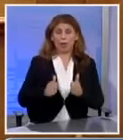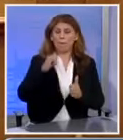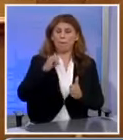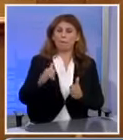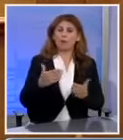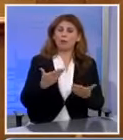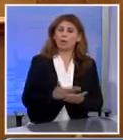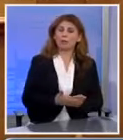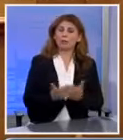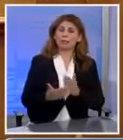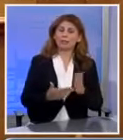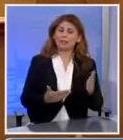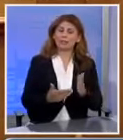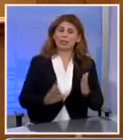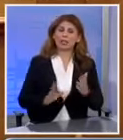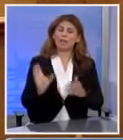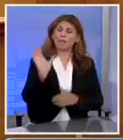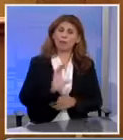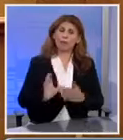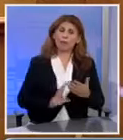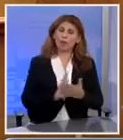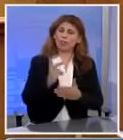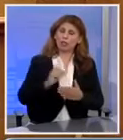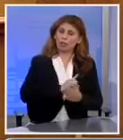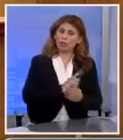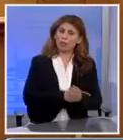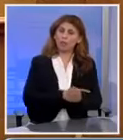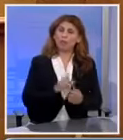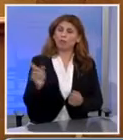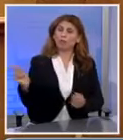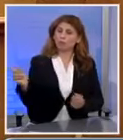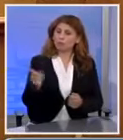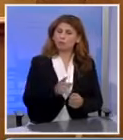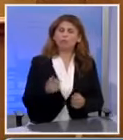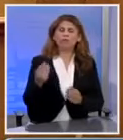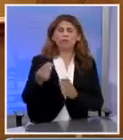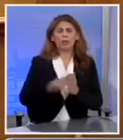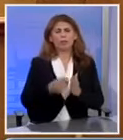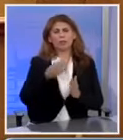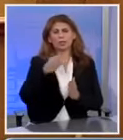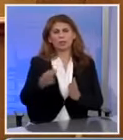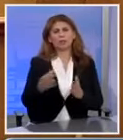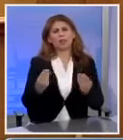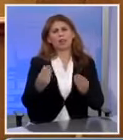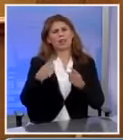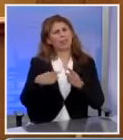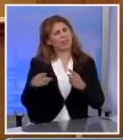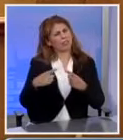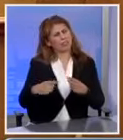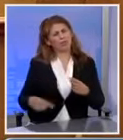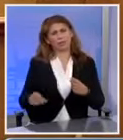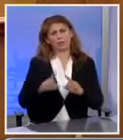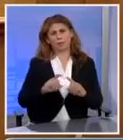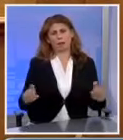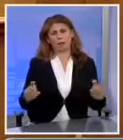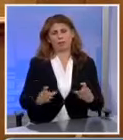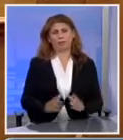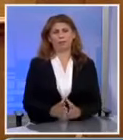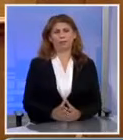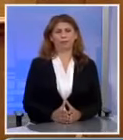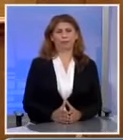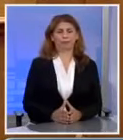αριστεράς και δημοκρατικών προοδευτικών δυνάμεων τη στιγμή που εσείς βεβαίως κατά καιρούς έχετε πει πολλά και διαφορετικά πράγματα.